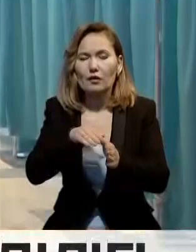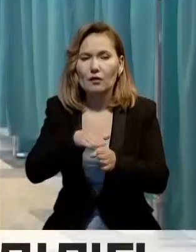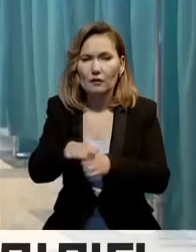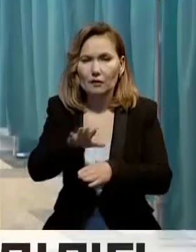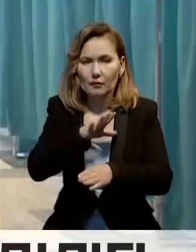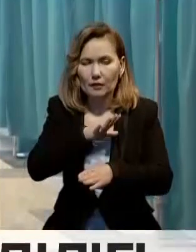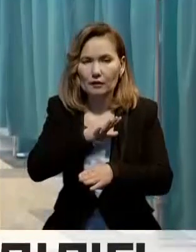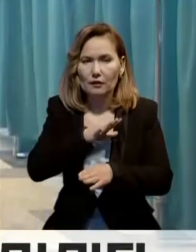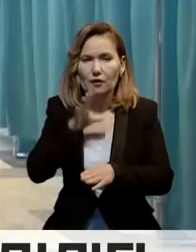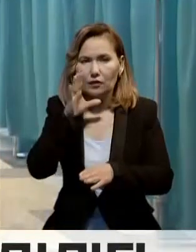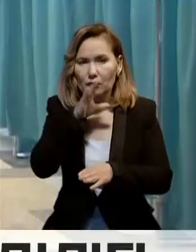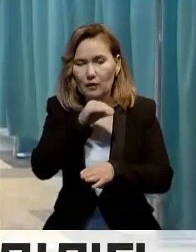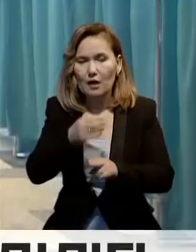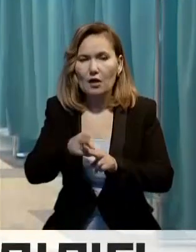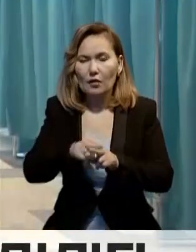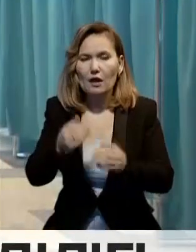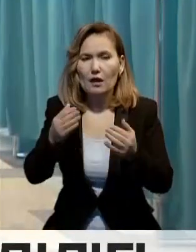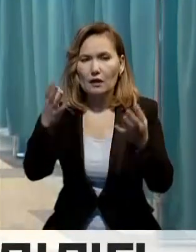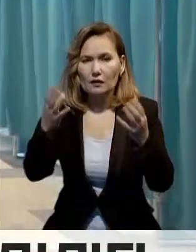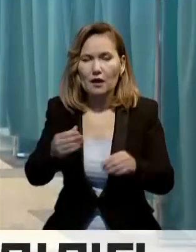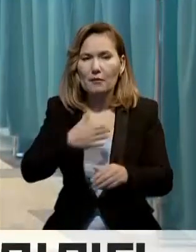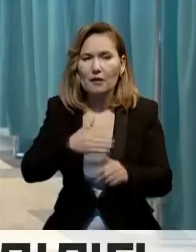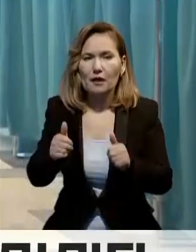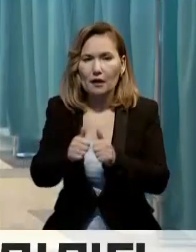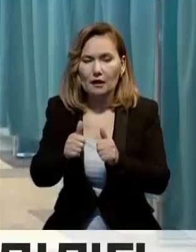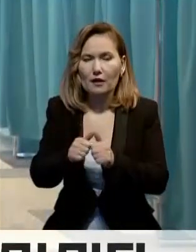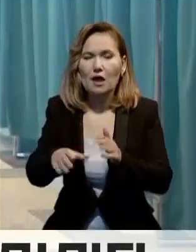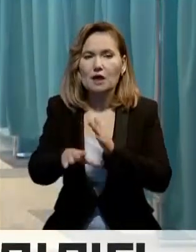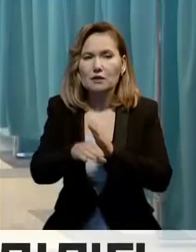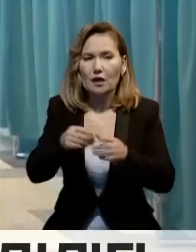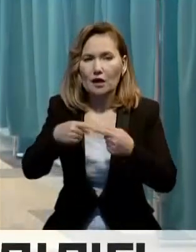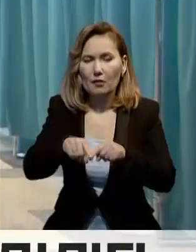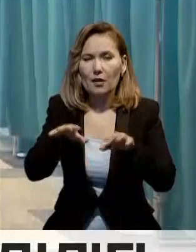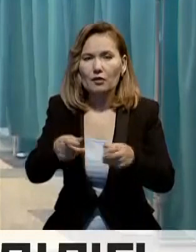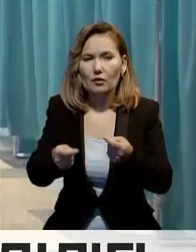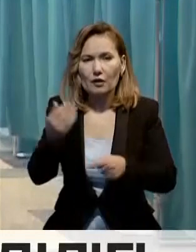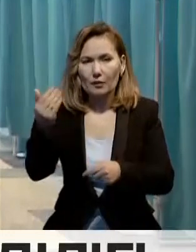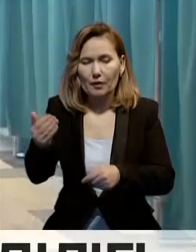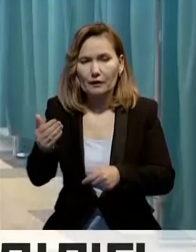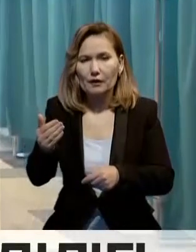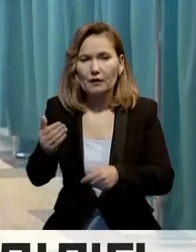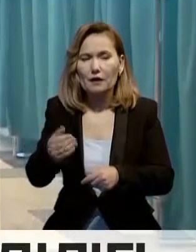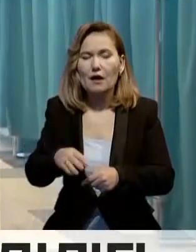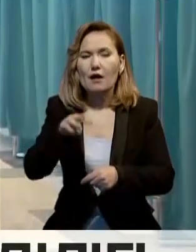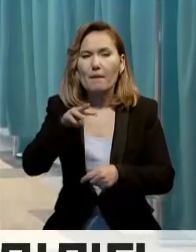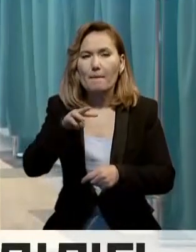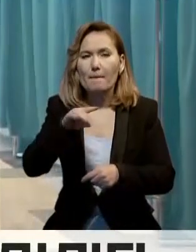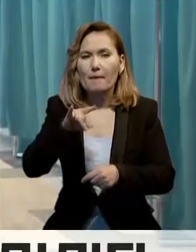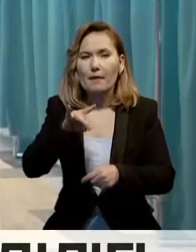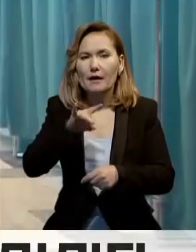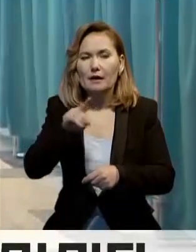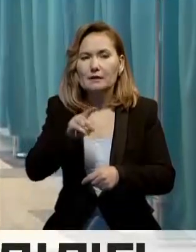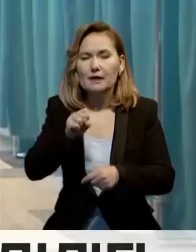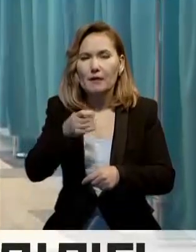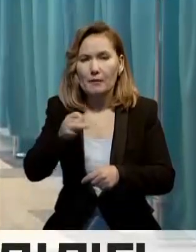жасап үлгерген. Дәл қазір менің қасымда осы сайлау учаскесінің төрағасы Амангелді Мырзабаев тұр. Мен ол